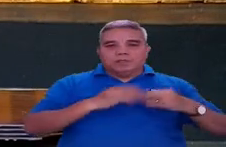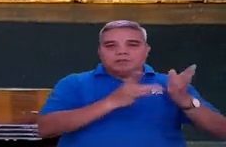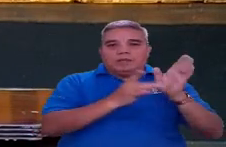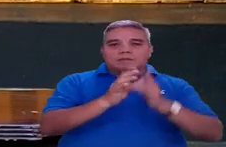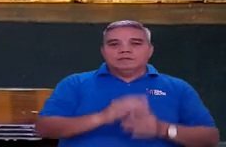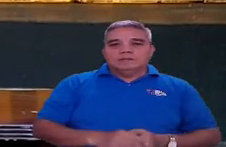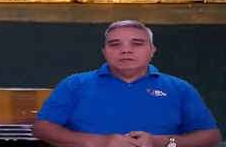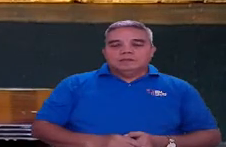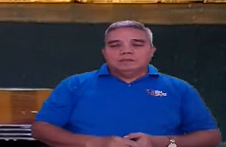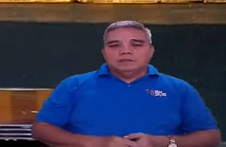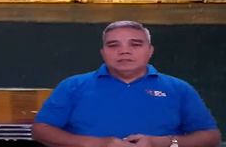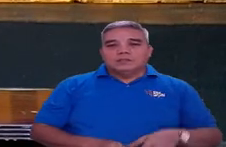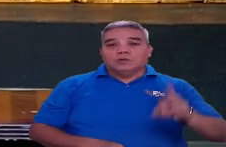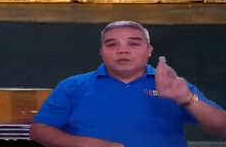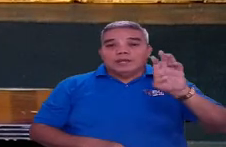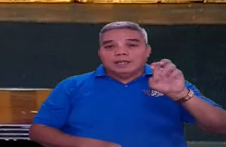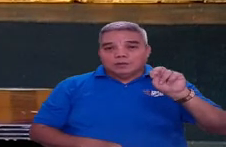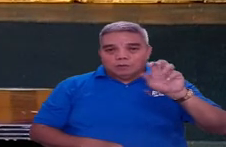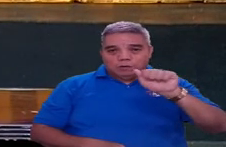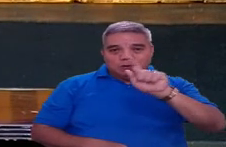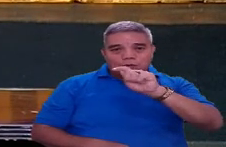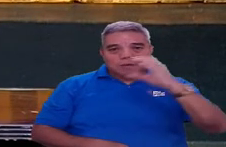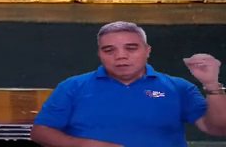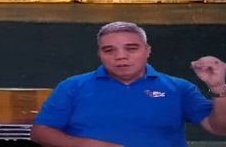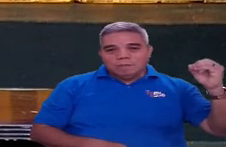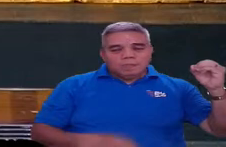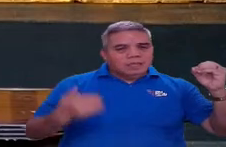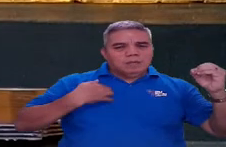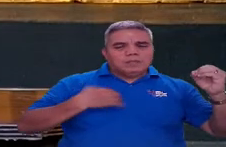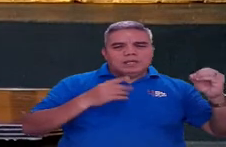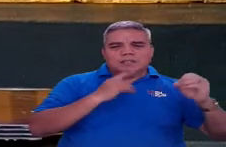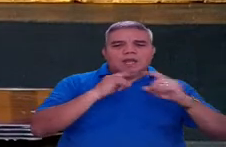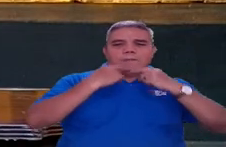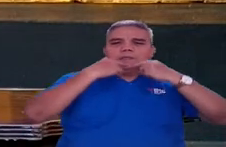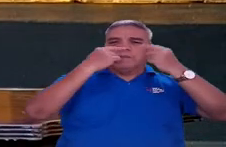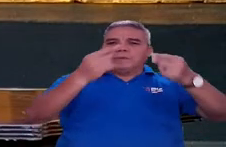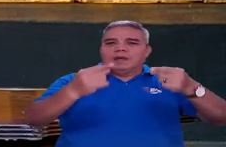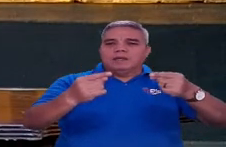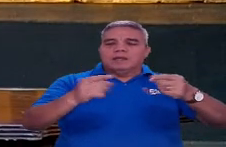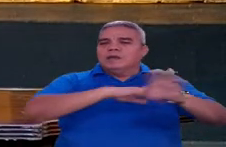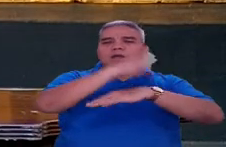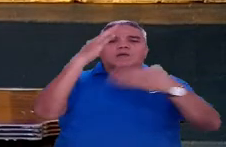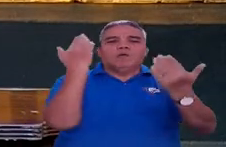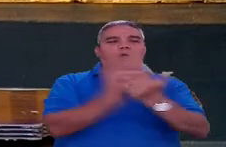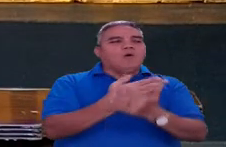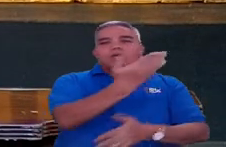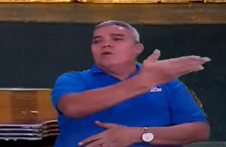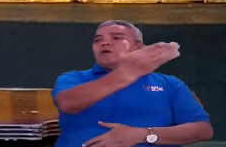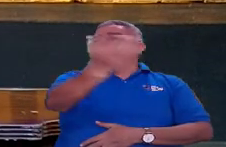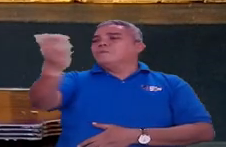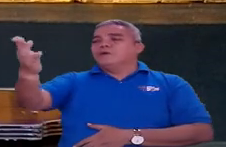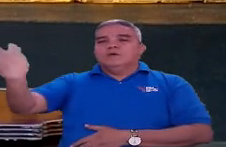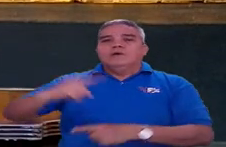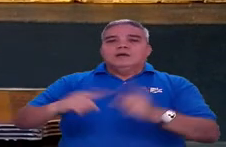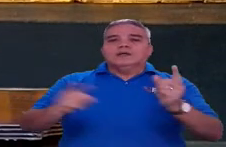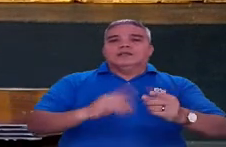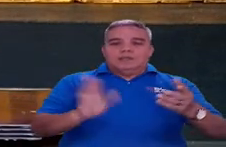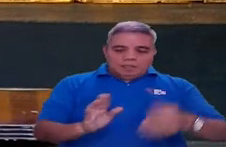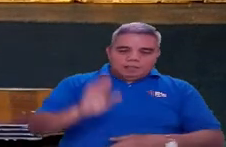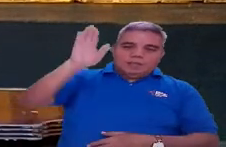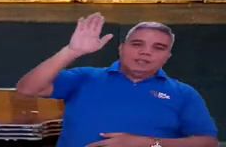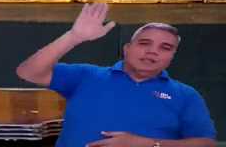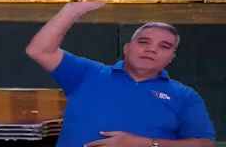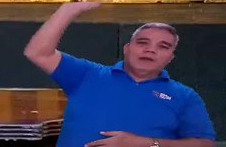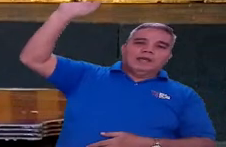I raised my hand. Hindi pa siya nagsabi, ang tanang, ang lahat na napataas ng